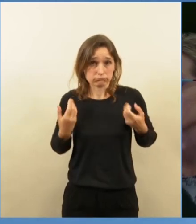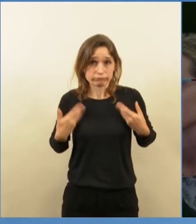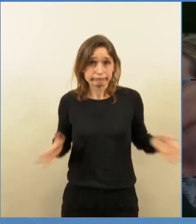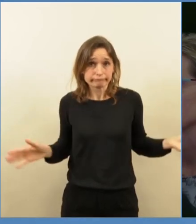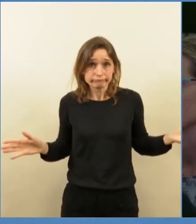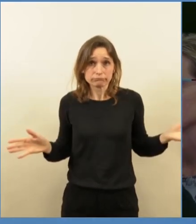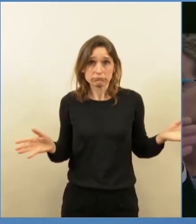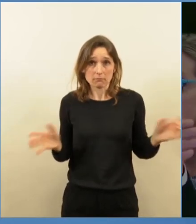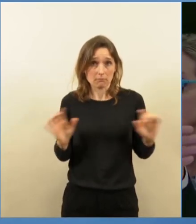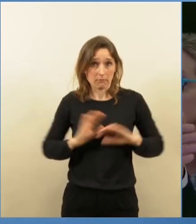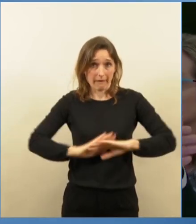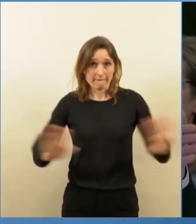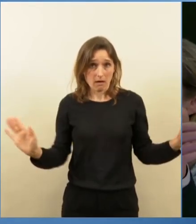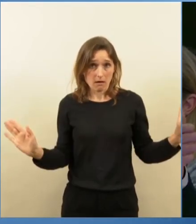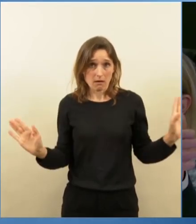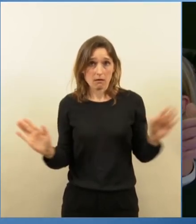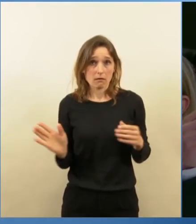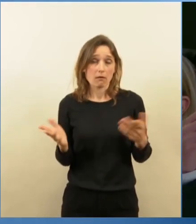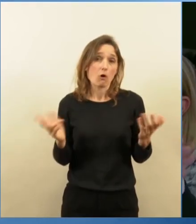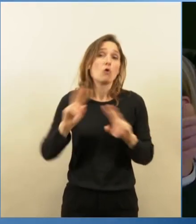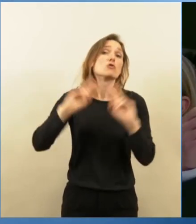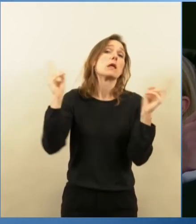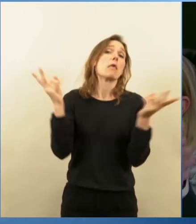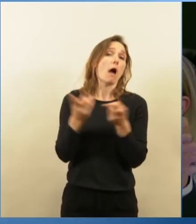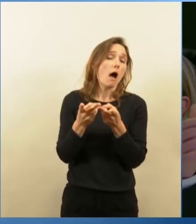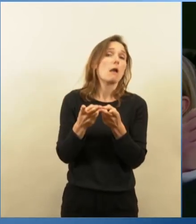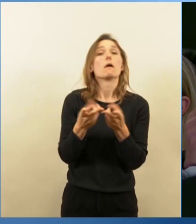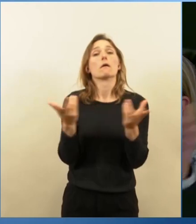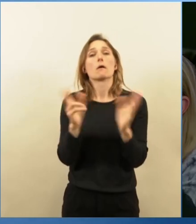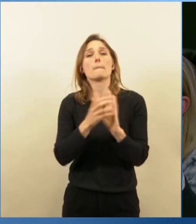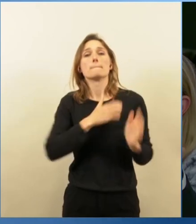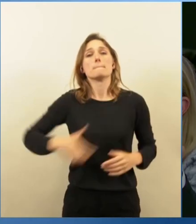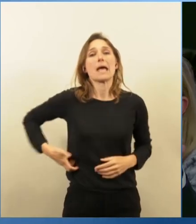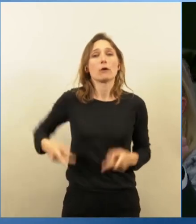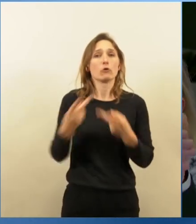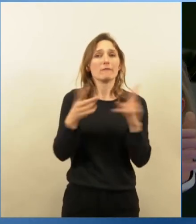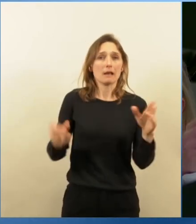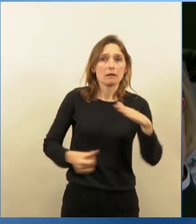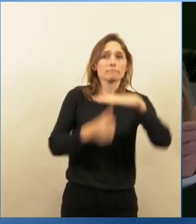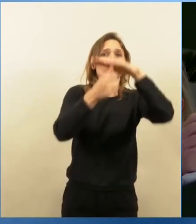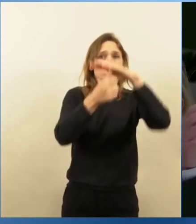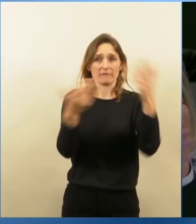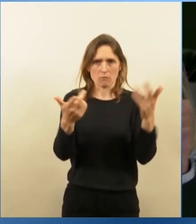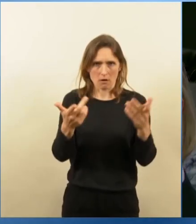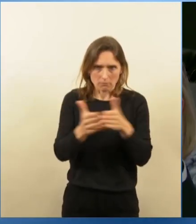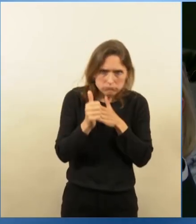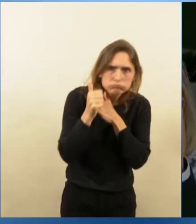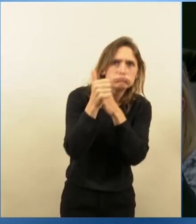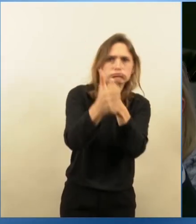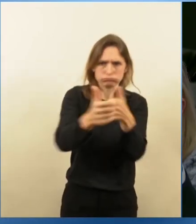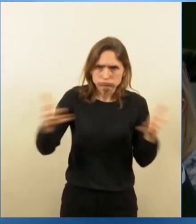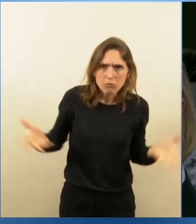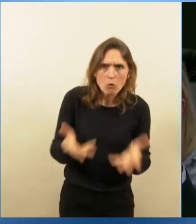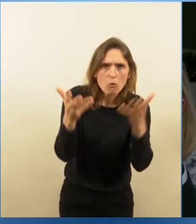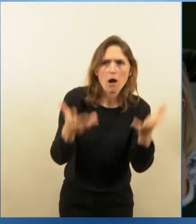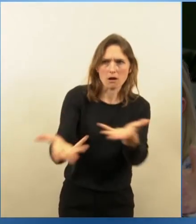traditionnellement le maire de la ville centre impulse entraîne élargi convaincent autour d'objectifs qui